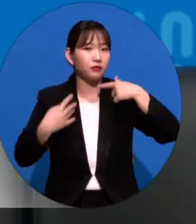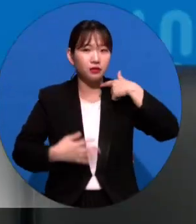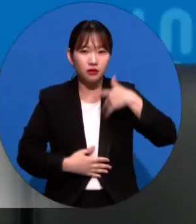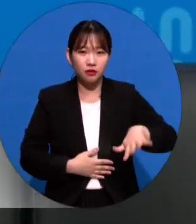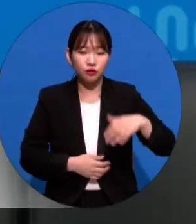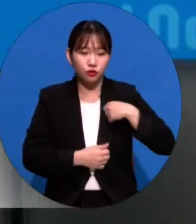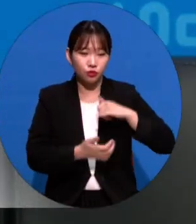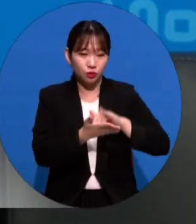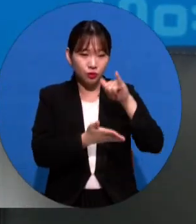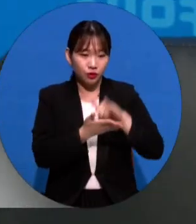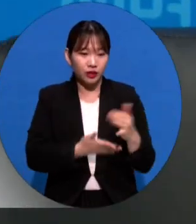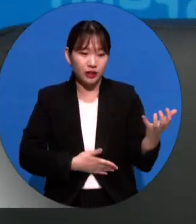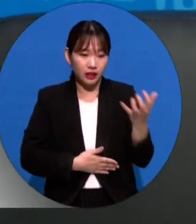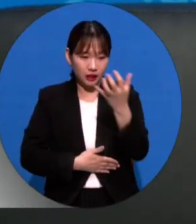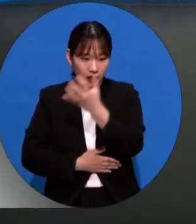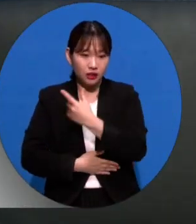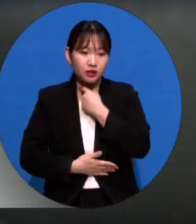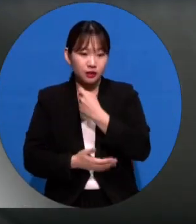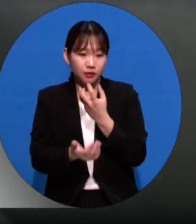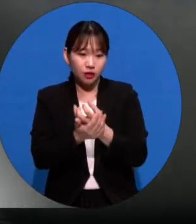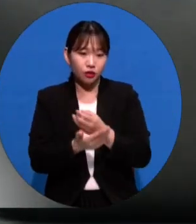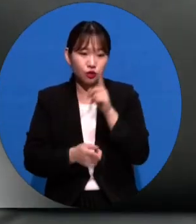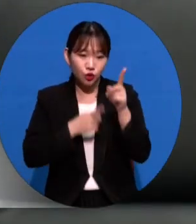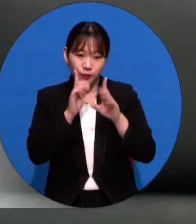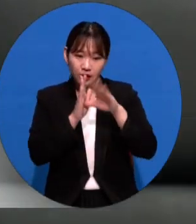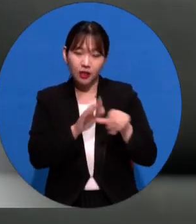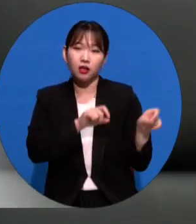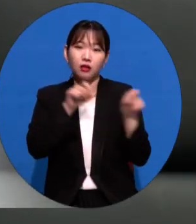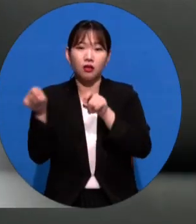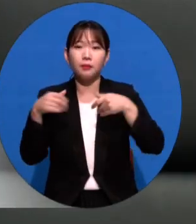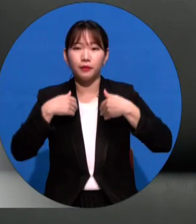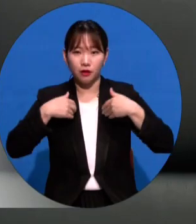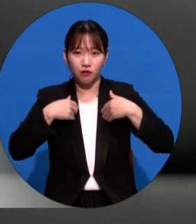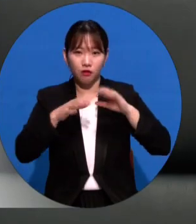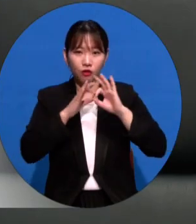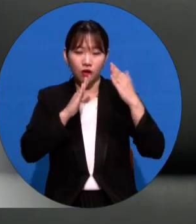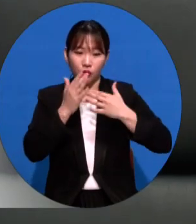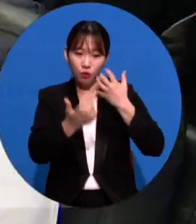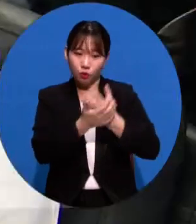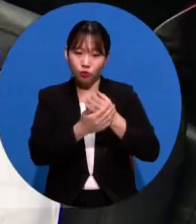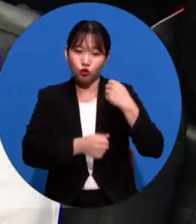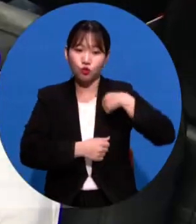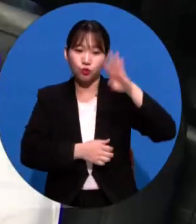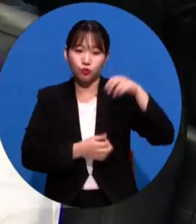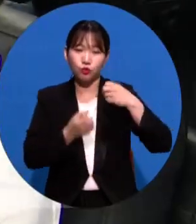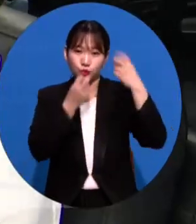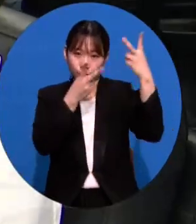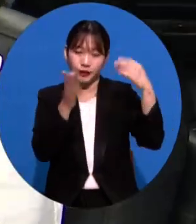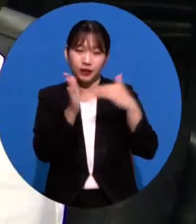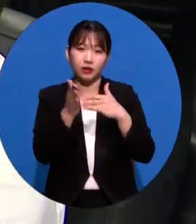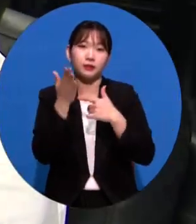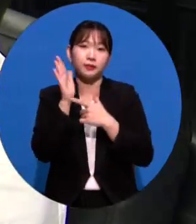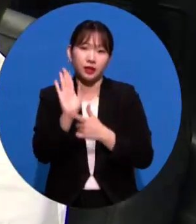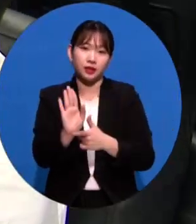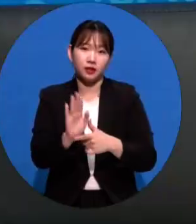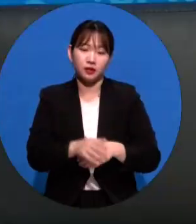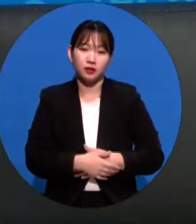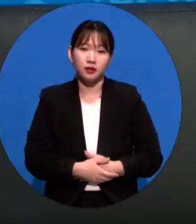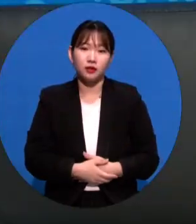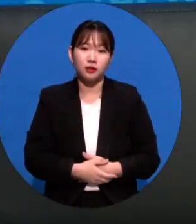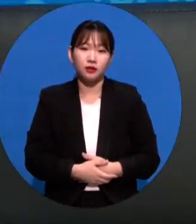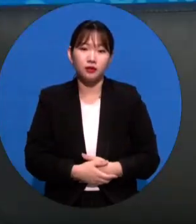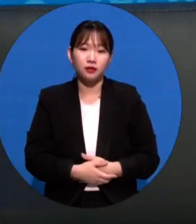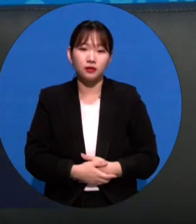없는 군공항 이전 유치 요양서 접수 시기는 늦춰줘야 한다며 관련 공문을 국방부에 보냈다고도 밝혔습니다